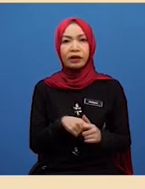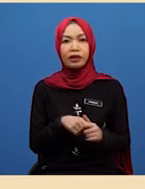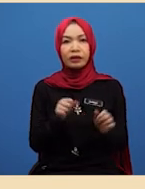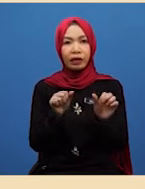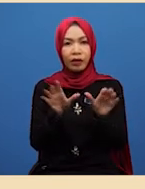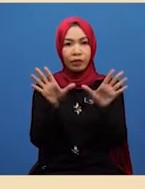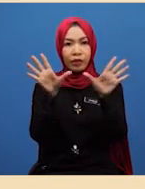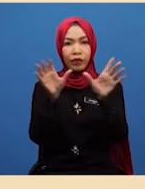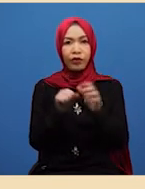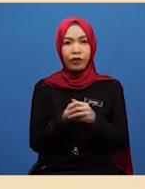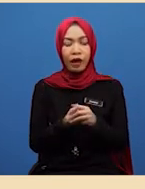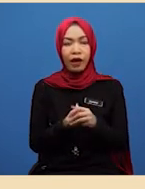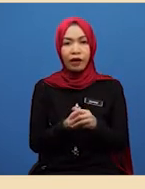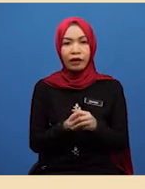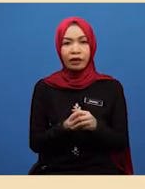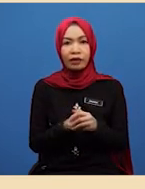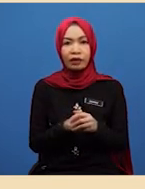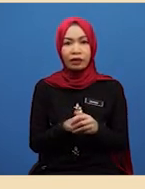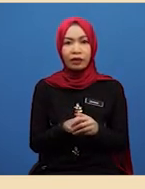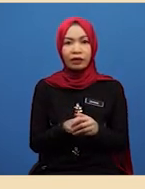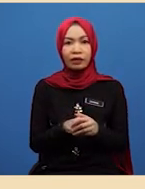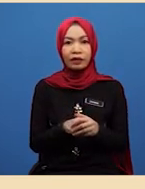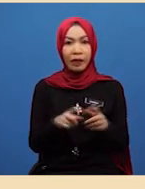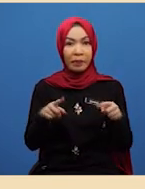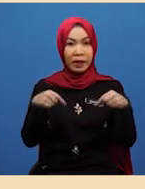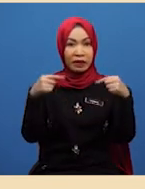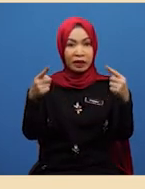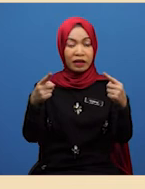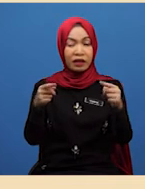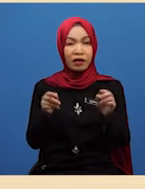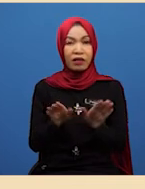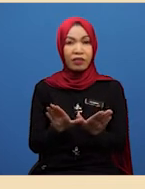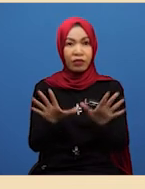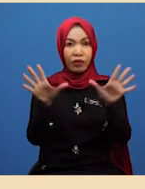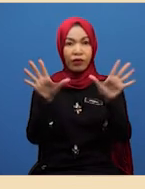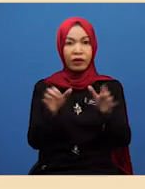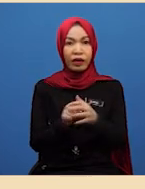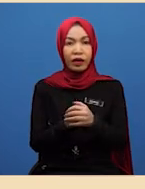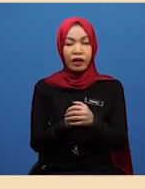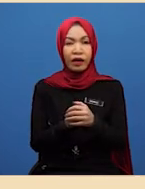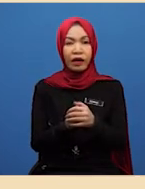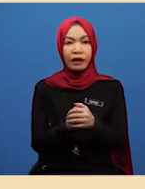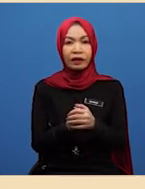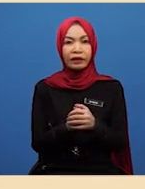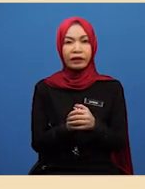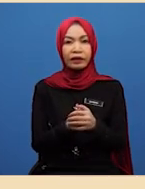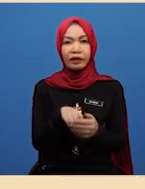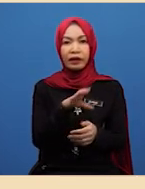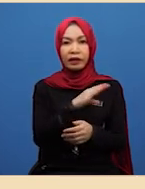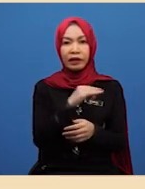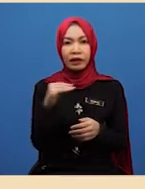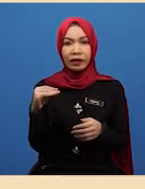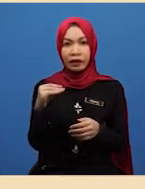Brooke hadir ke Brunei diiringi oleh Angkatan Tentera Laut British. Kehadiran James Brooke